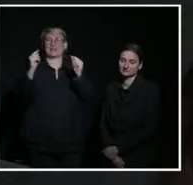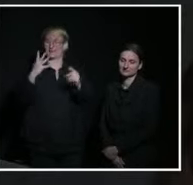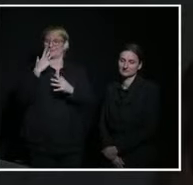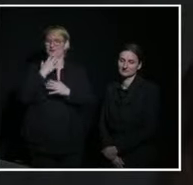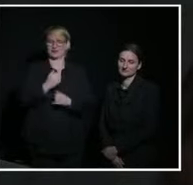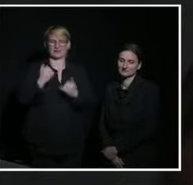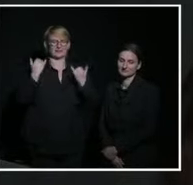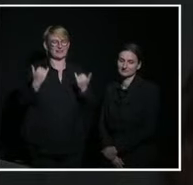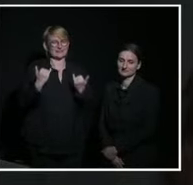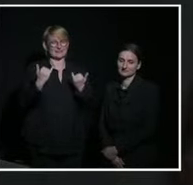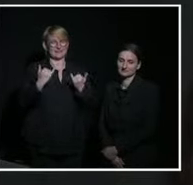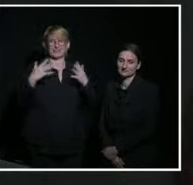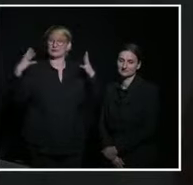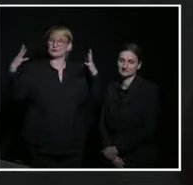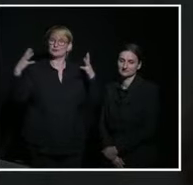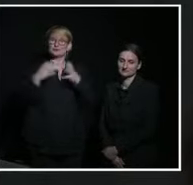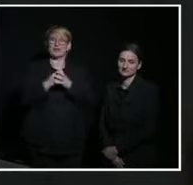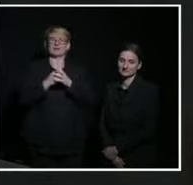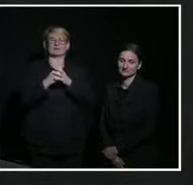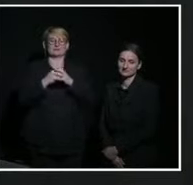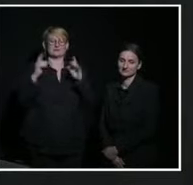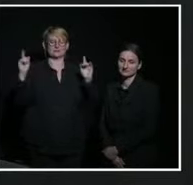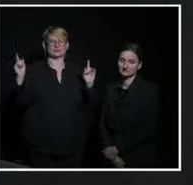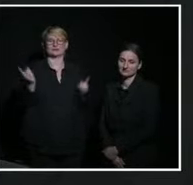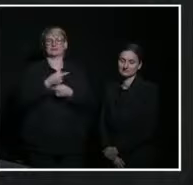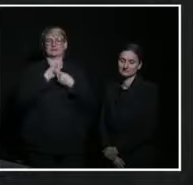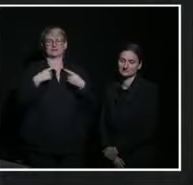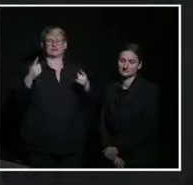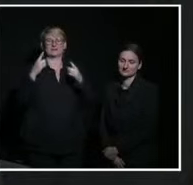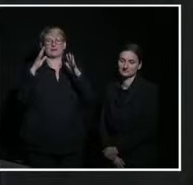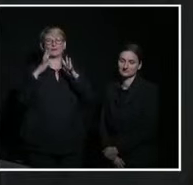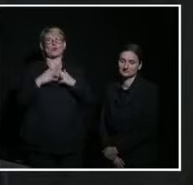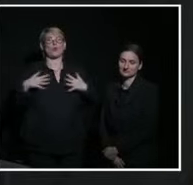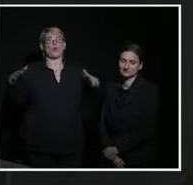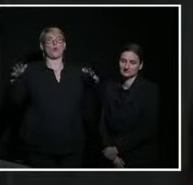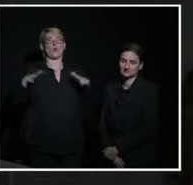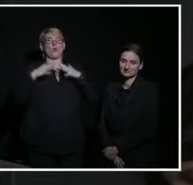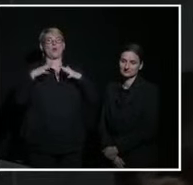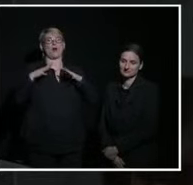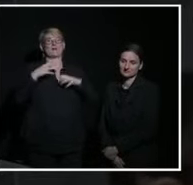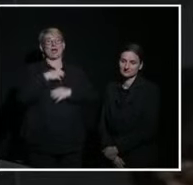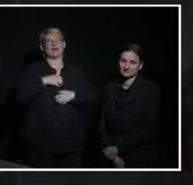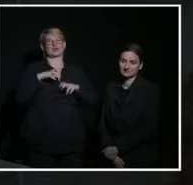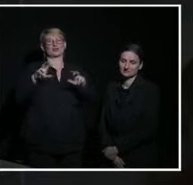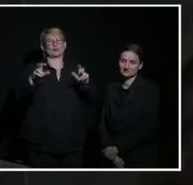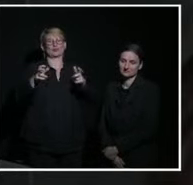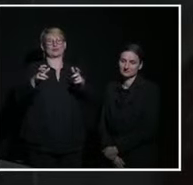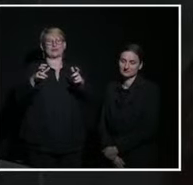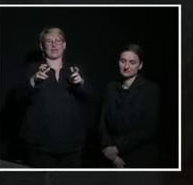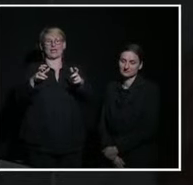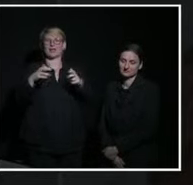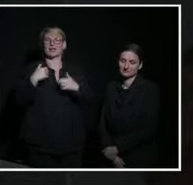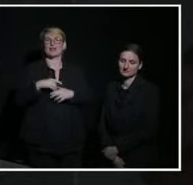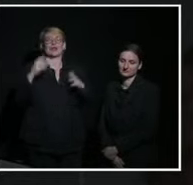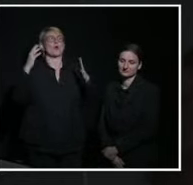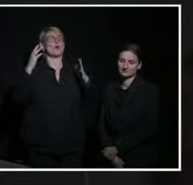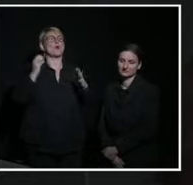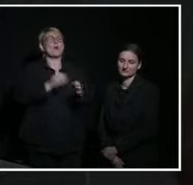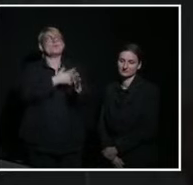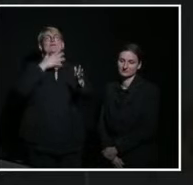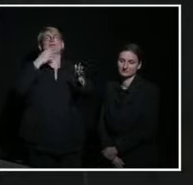Und jetzt lade ich Sie ein, mitzusingen mit uns. Und mit dem Chor des Bayerischen Rundfunks bei der Hymne der